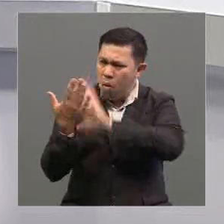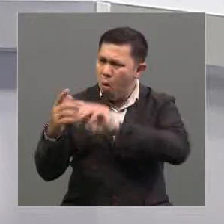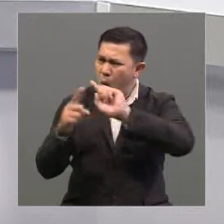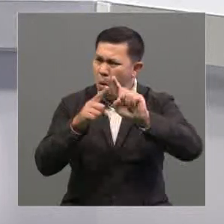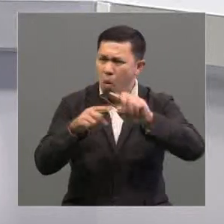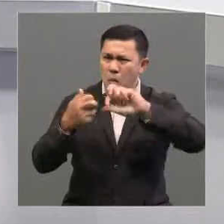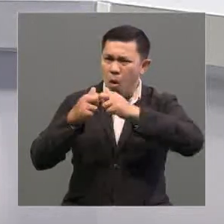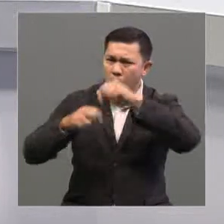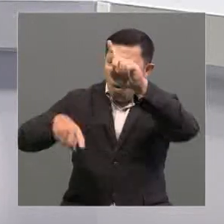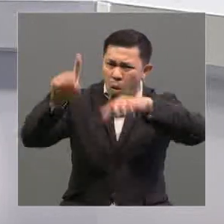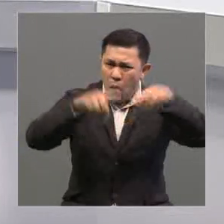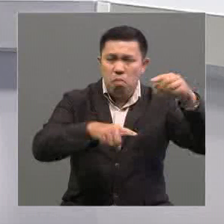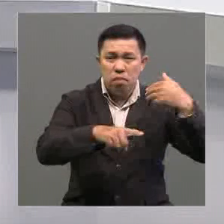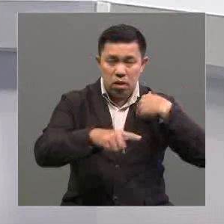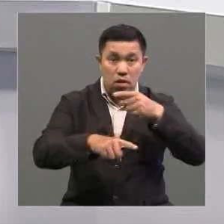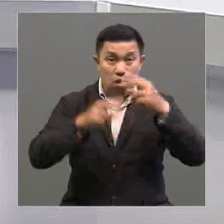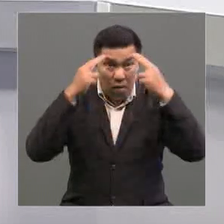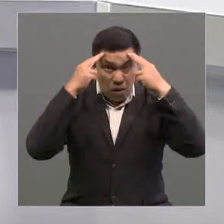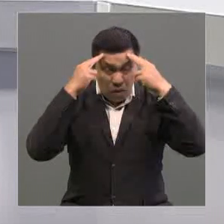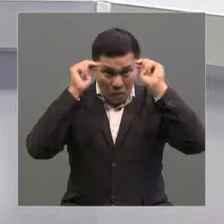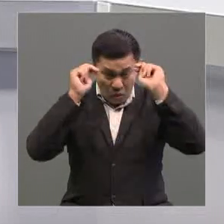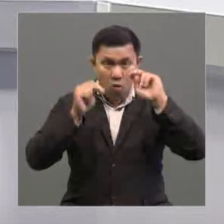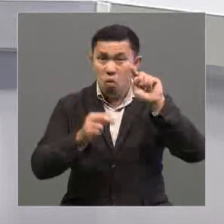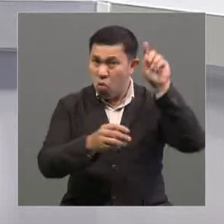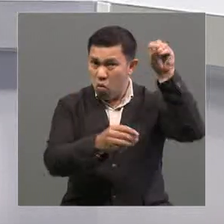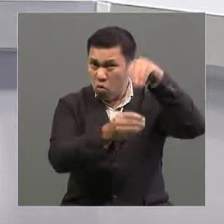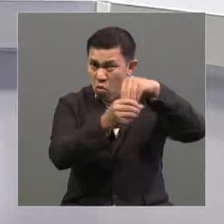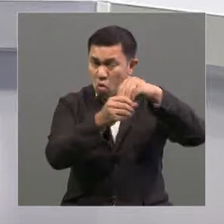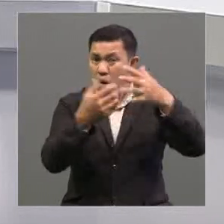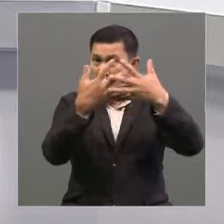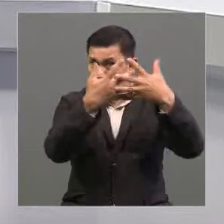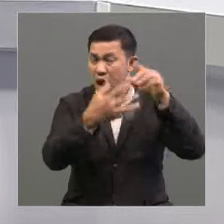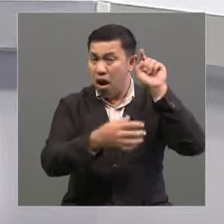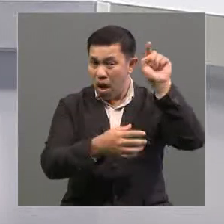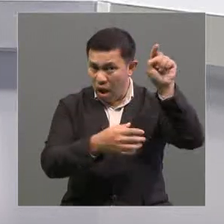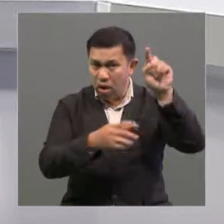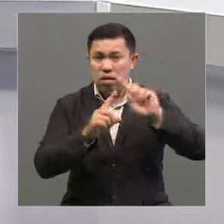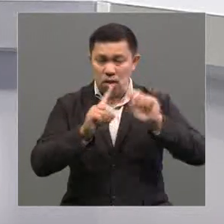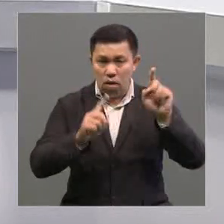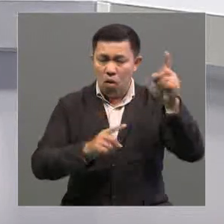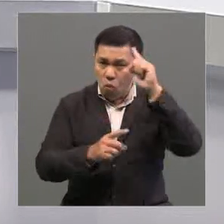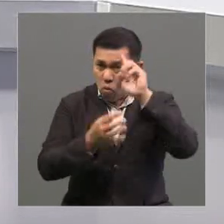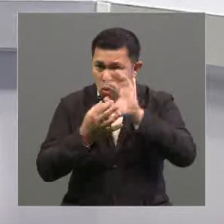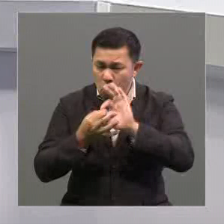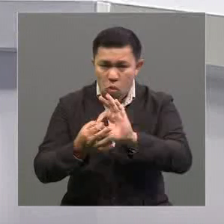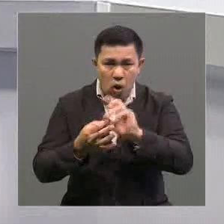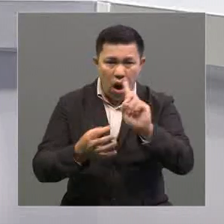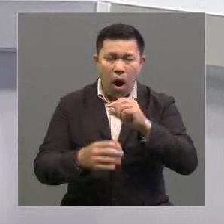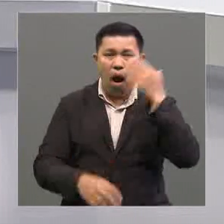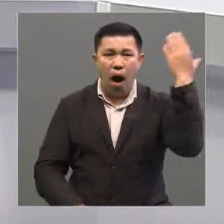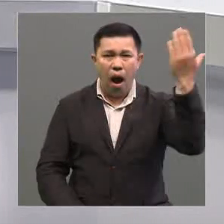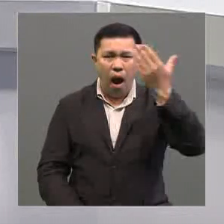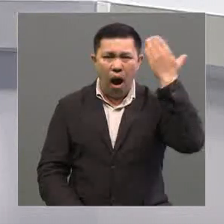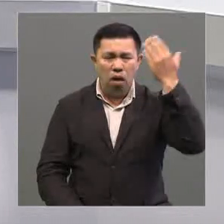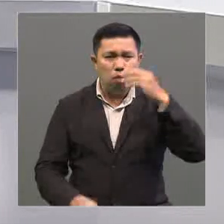สภาพอากาศแปรปรวนนะคะแม้ว่าท่านนายกรัฐมนตรีจะมีภารกิจอยู่ที่ต่างประเทศที่สหรัฐอเมริกาท่านเองก็เป็นห่วงเรื่องของสภาพ